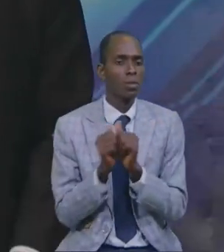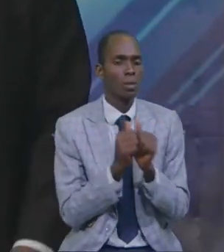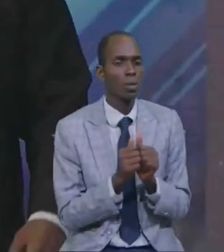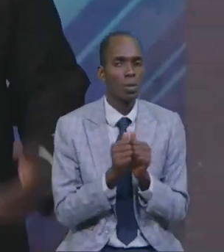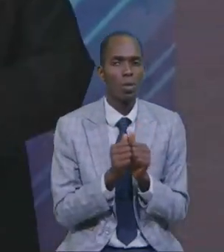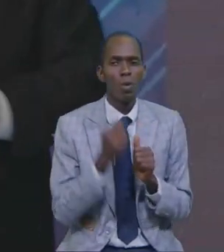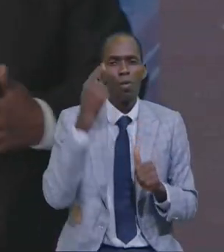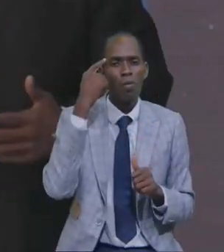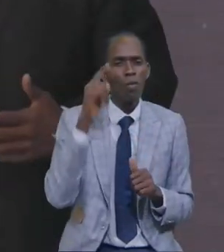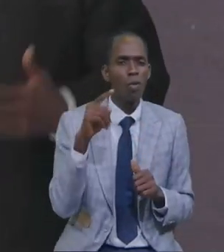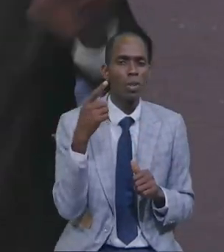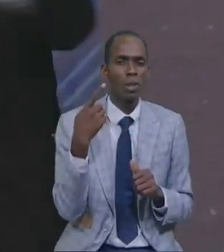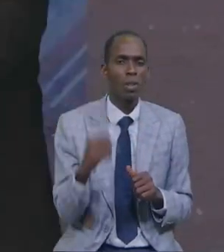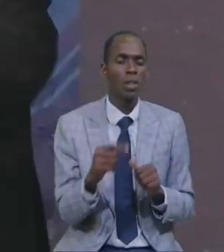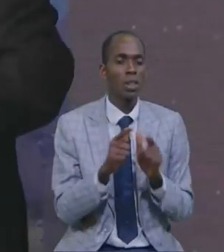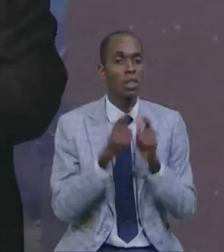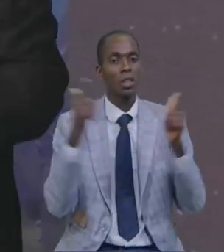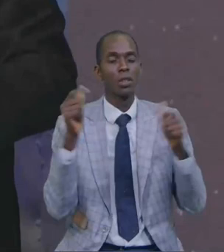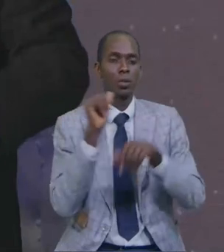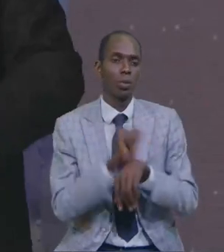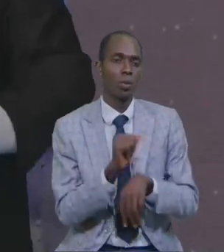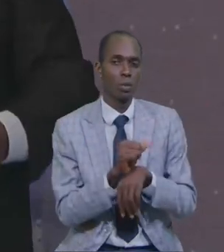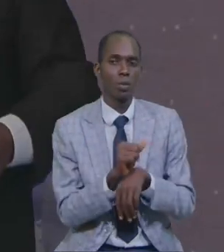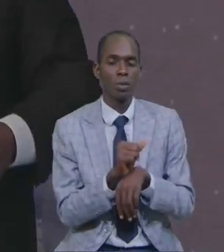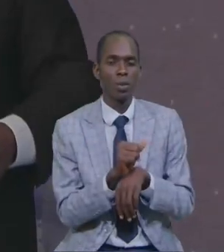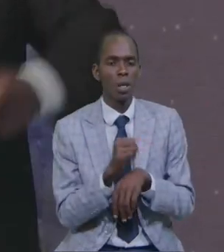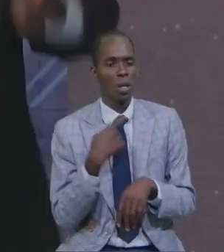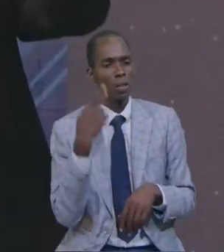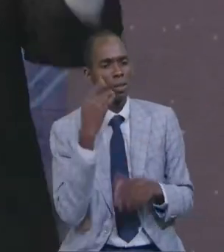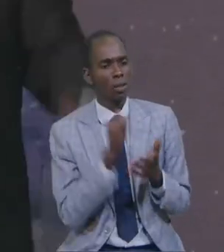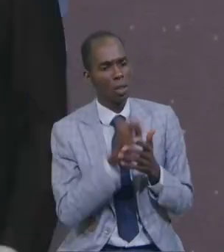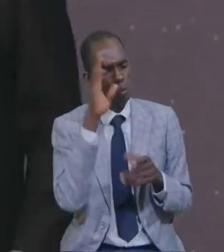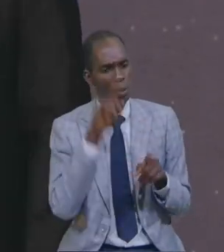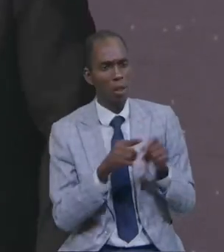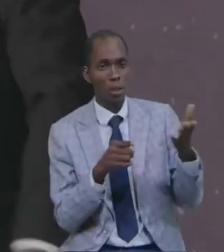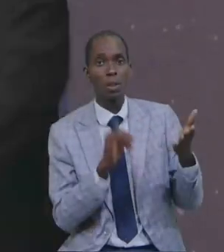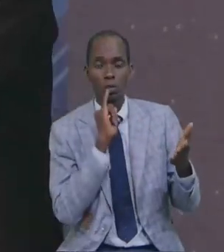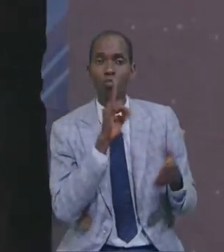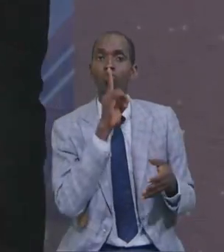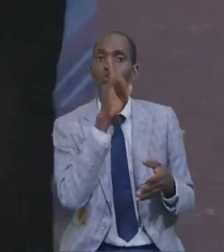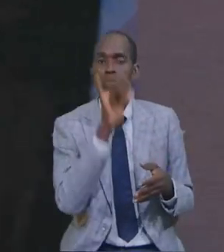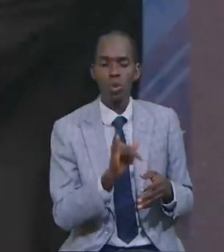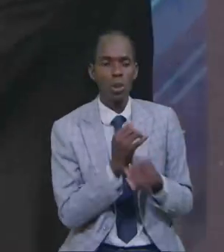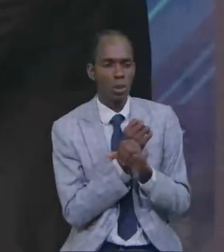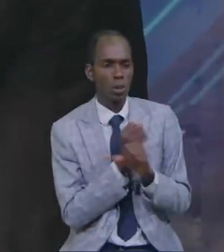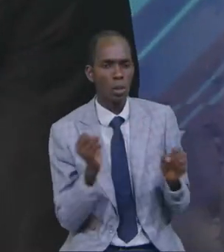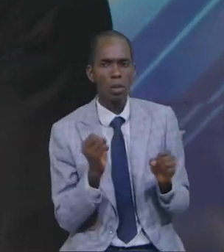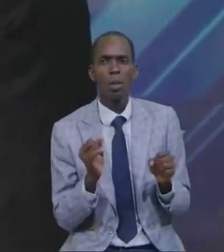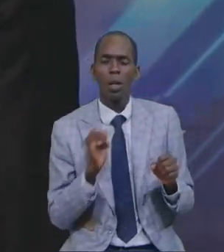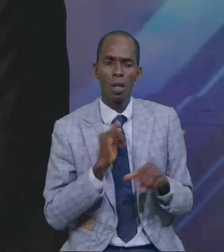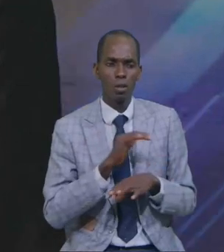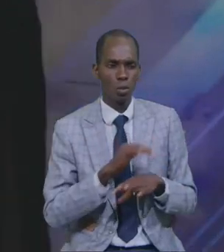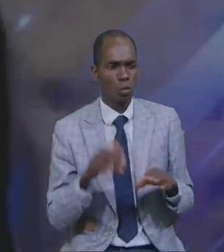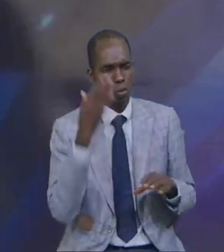vraiment né de nouveau. Je ne le connaissais pas. Je dis, viens ici. Prends ma main. Nous avons beaucoup à faire ensemble. Je vois une autre